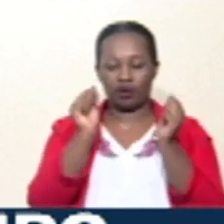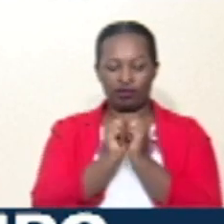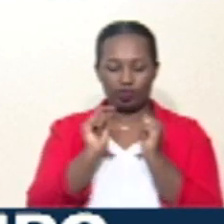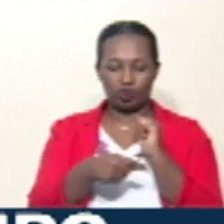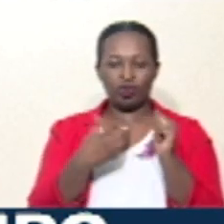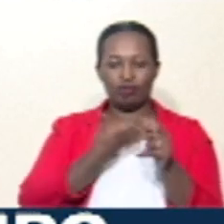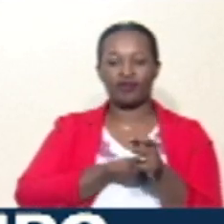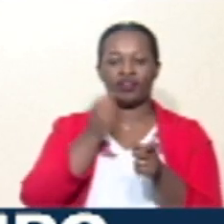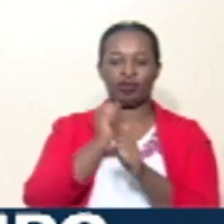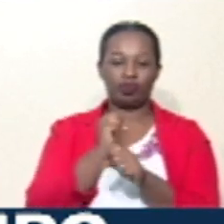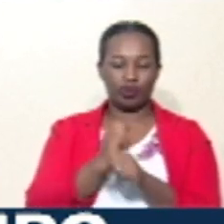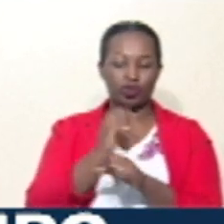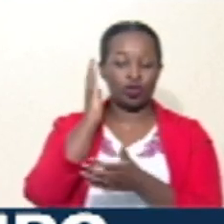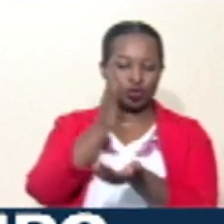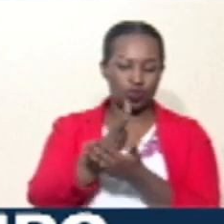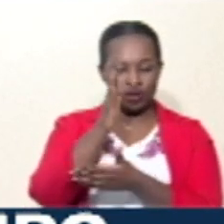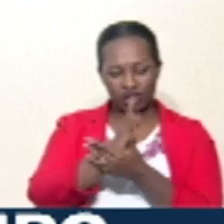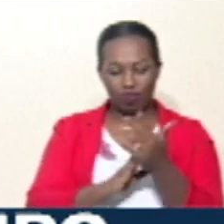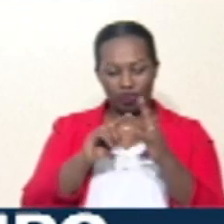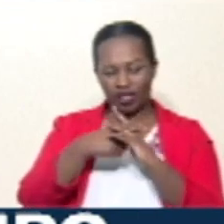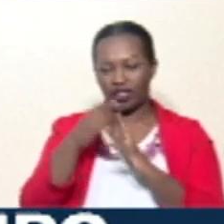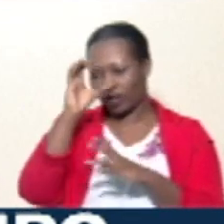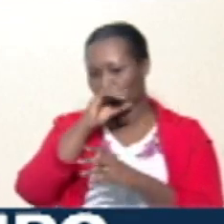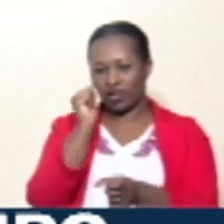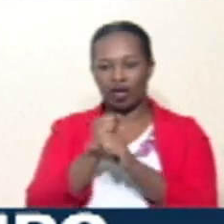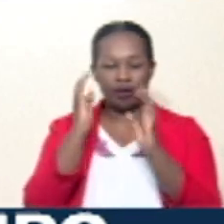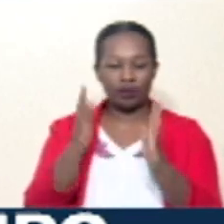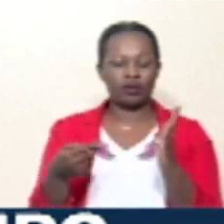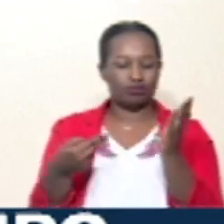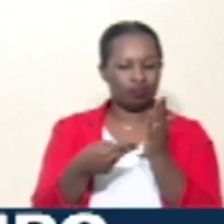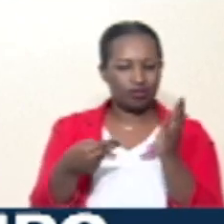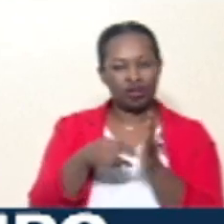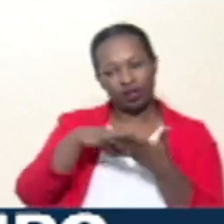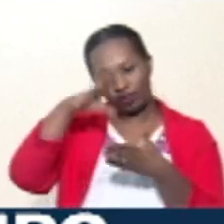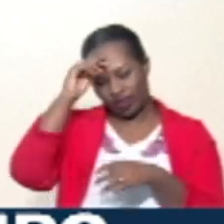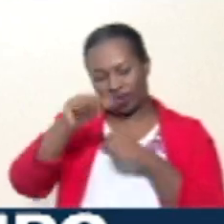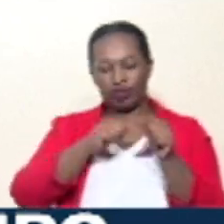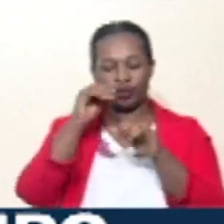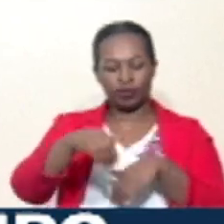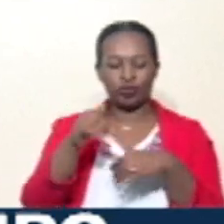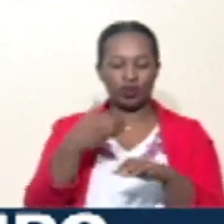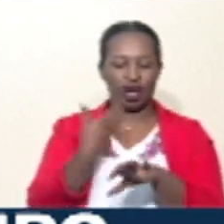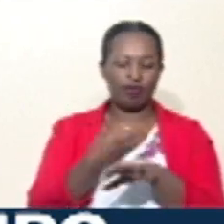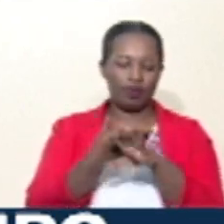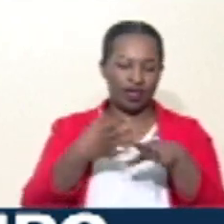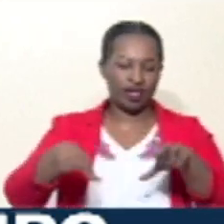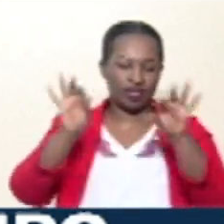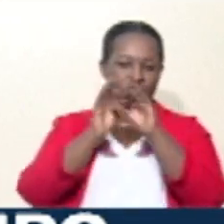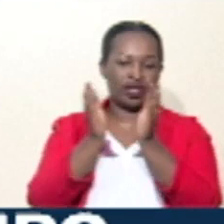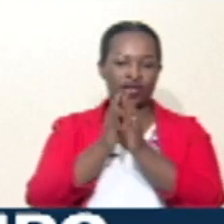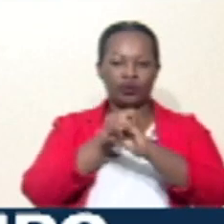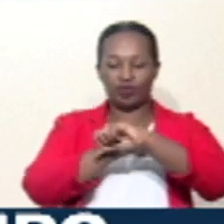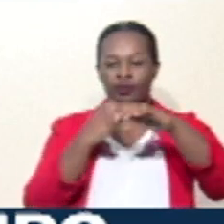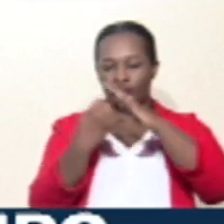bafitemo imirimo. Nubwo bamwe batangiye gushaka abakozi b'abanyamwuga bize ibijyanye n'ucukuzi bw'amabuye y'agaciro ndetse no kurengera ibidukikije,